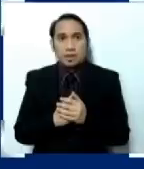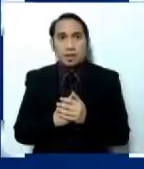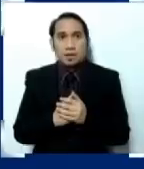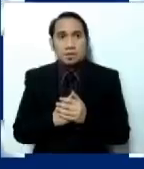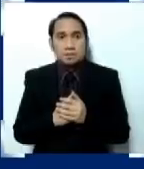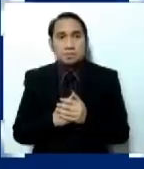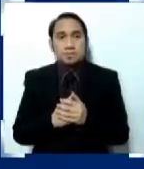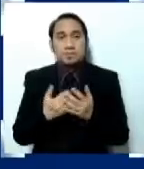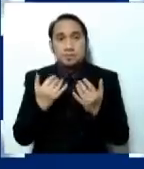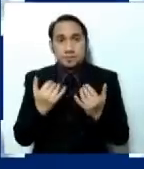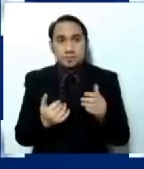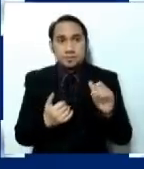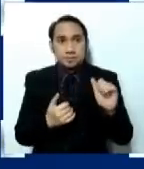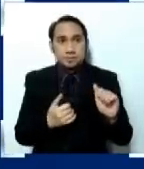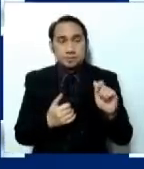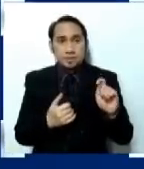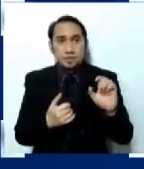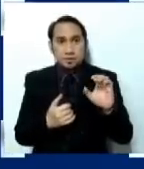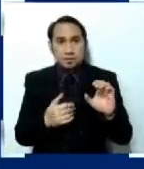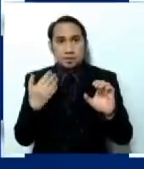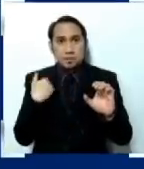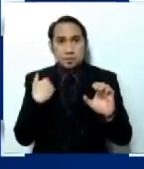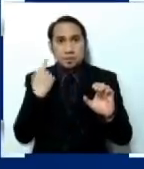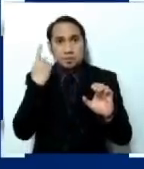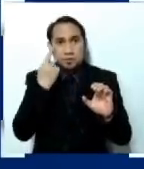ATC will consider the conduct of training,